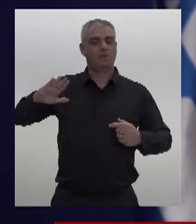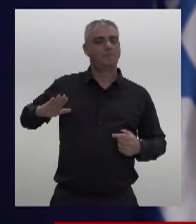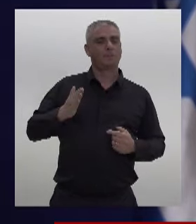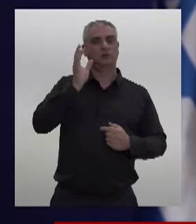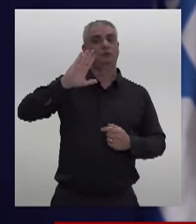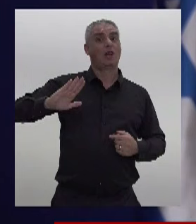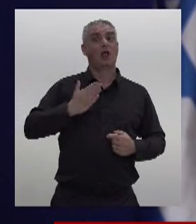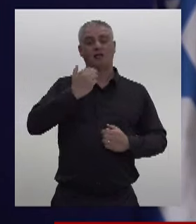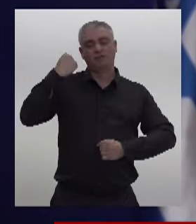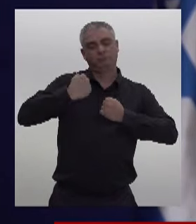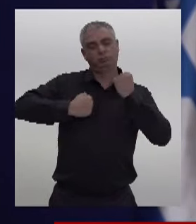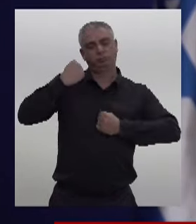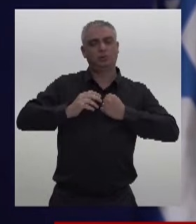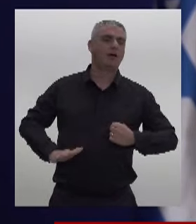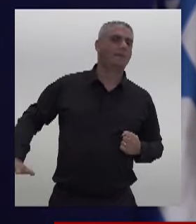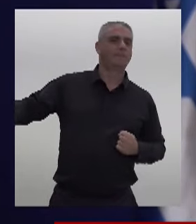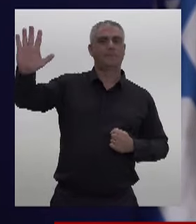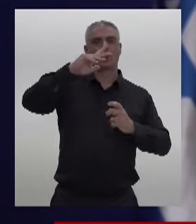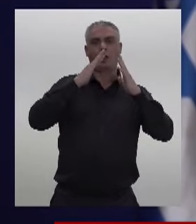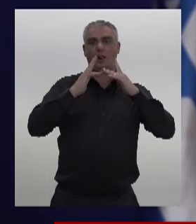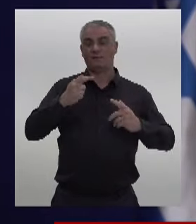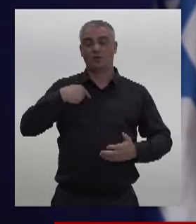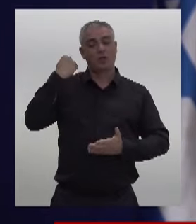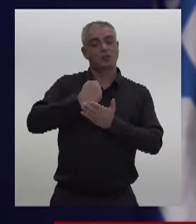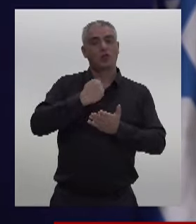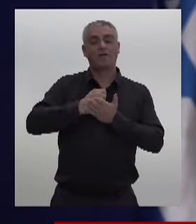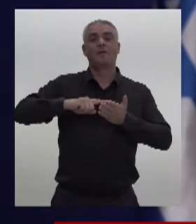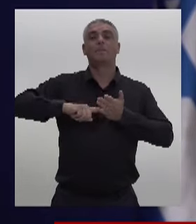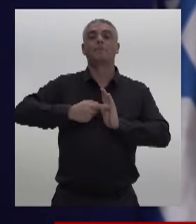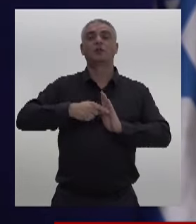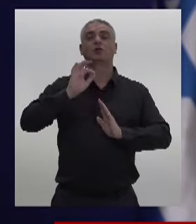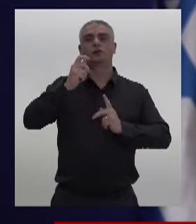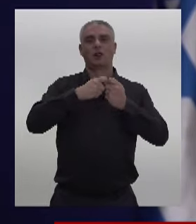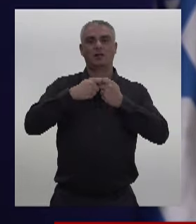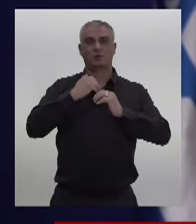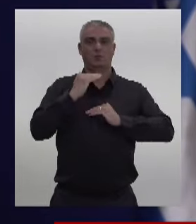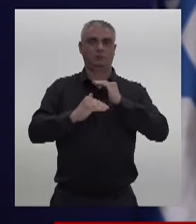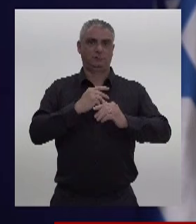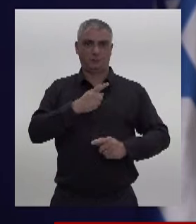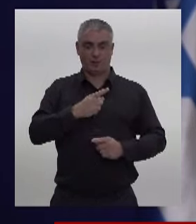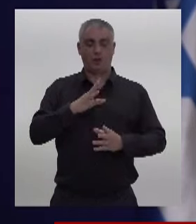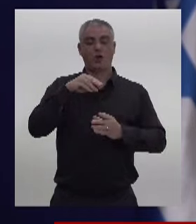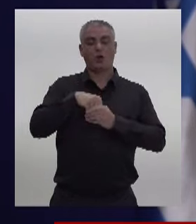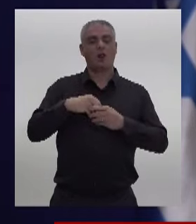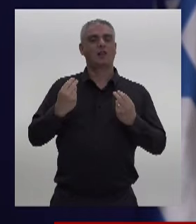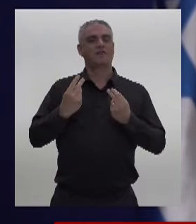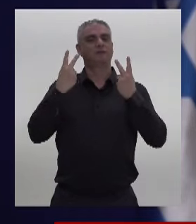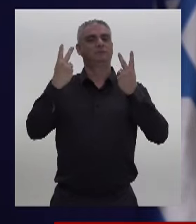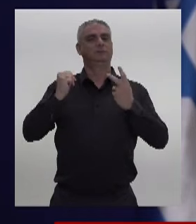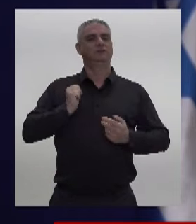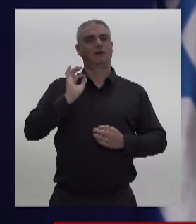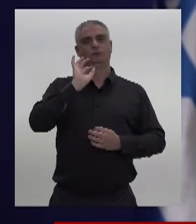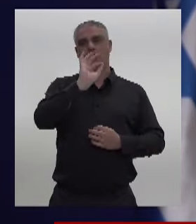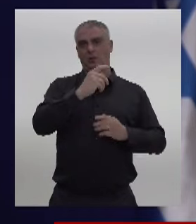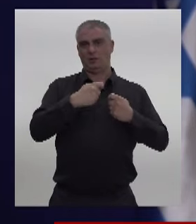של חיל האויר תוקפים בכל רחבי מדינת לבנון אנחנו תוקפים שם מטרות של ארגון חיזבלה בהם נכסים צבעים משמעותיים של